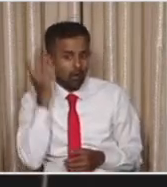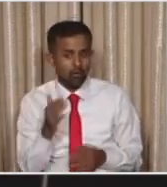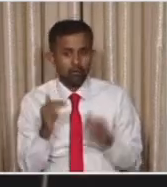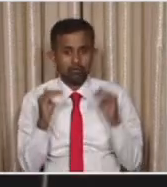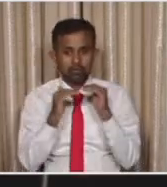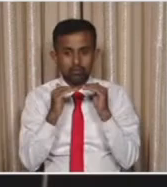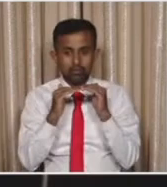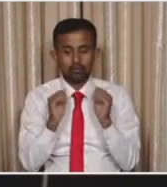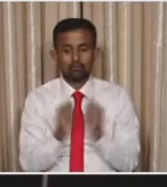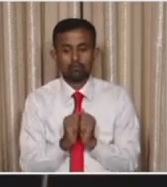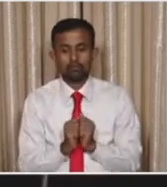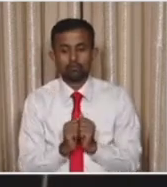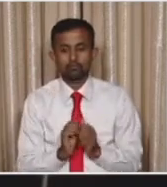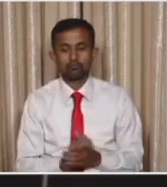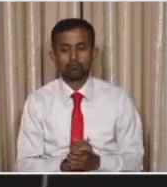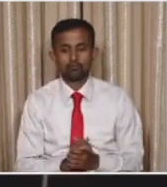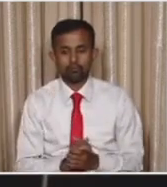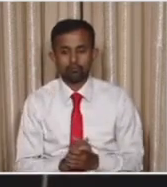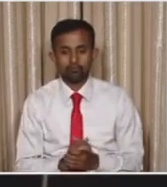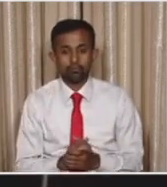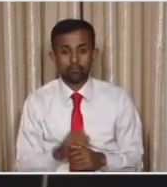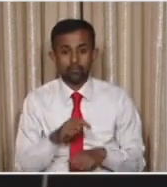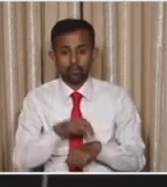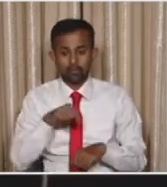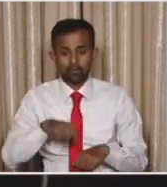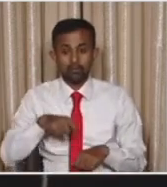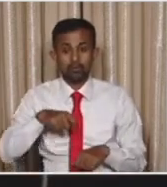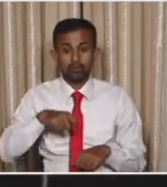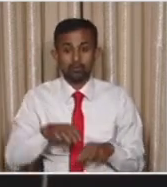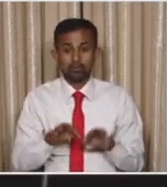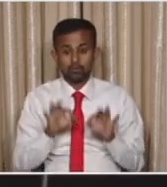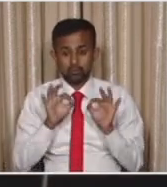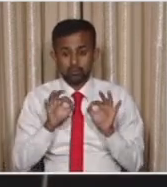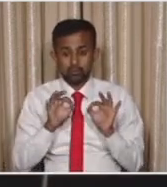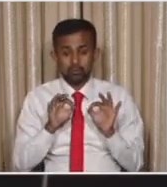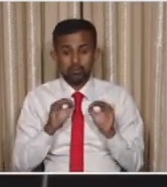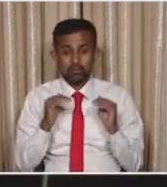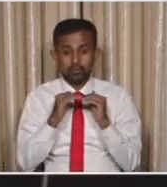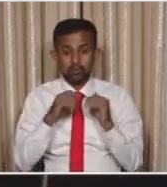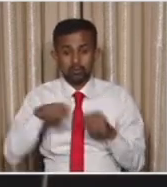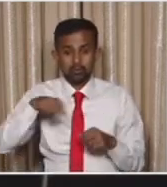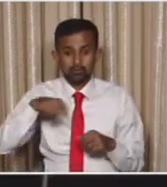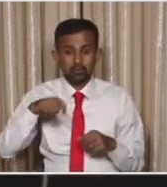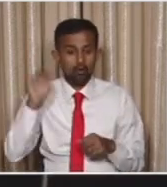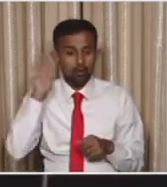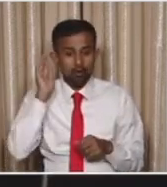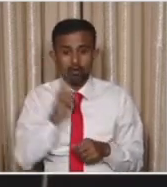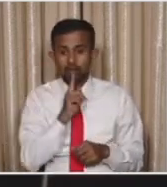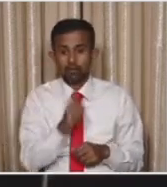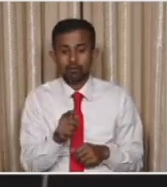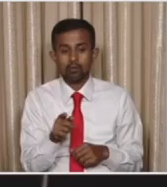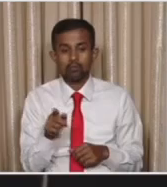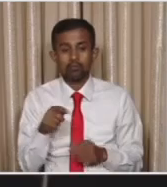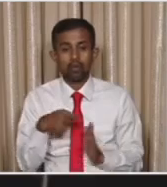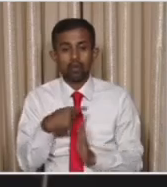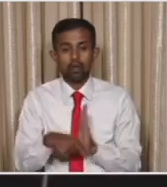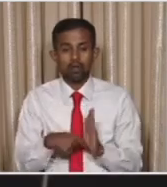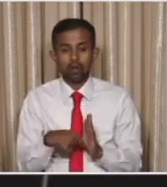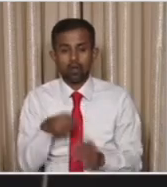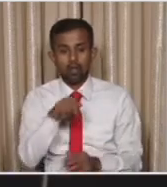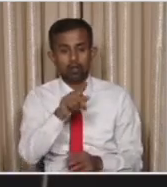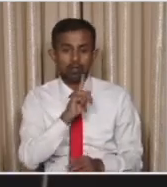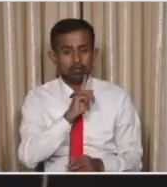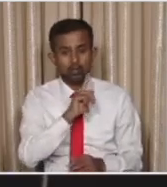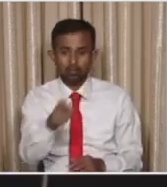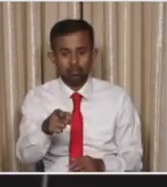yuktiye kriyavaliye. Then ධර්මිෂ්ඨ නීති ධර්මිෂ්ඨයේ සීනුව හඬලන අයට මොකද වෙන්නේ මේ රටේ කවුරු හරි